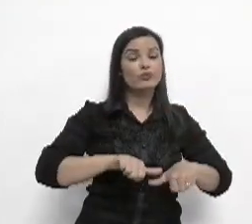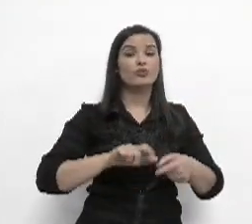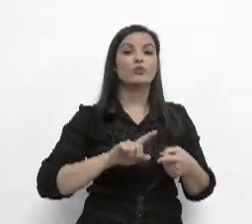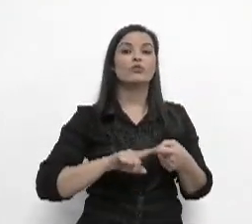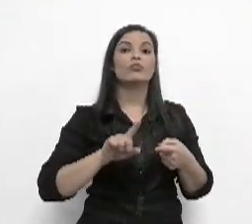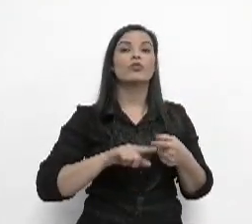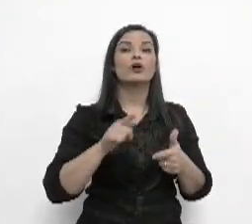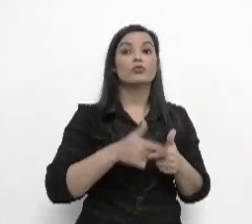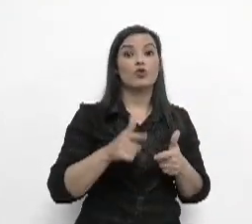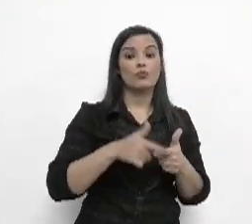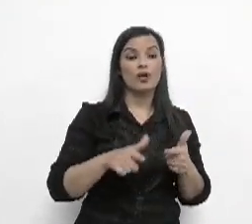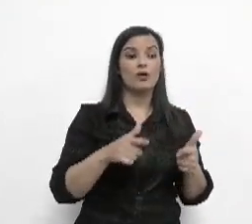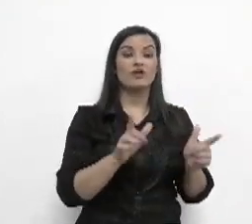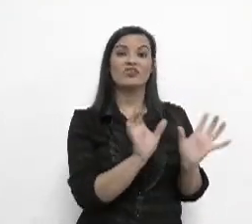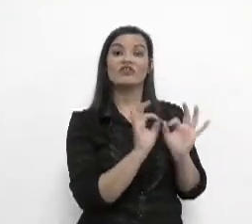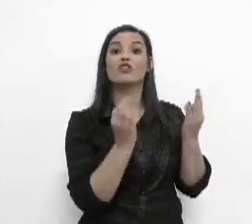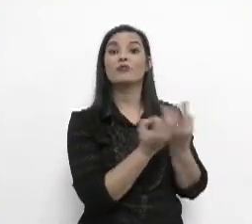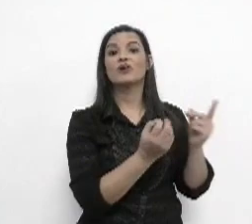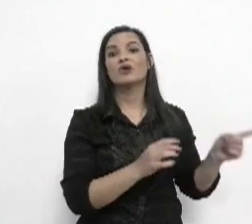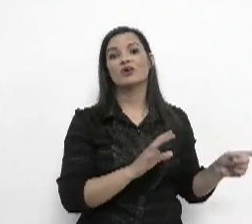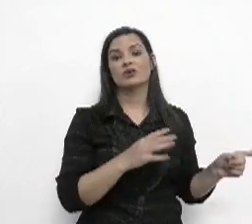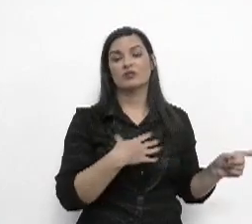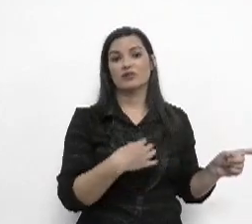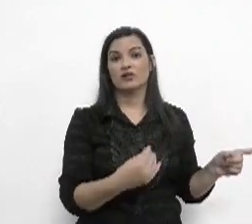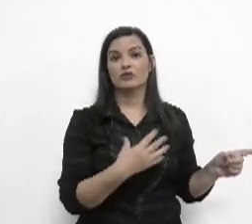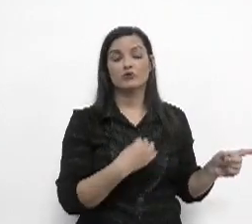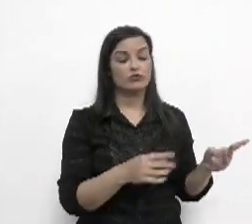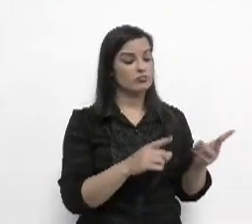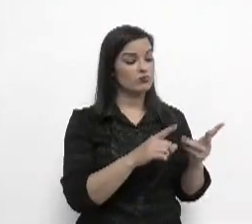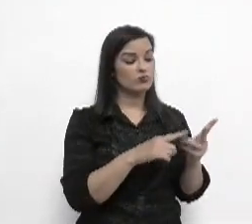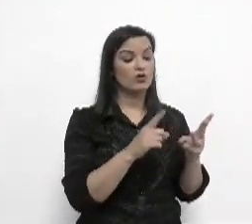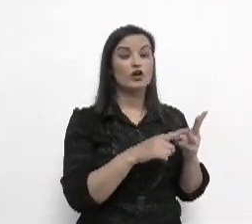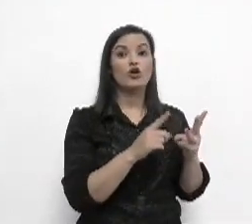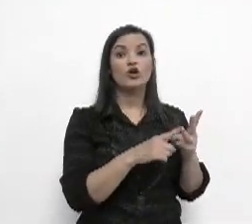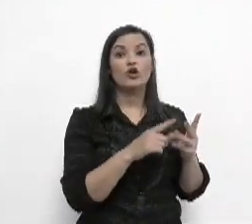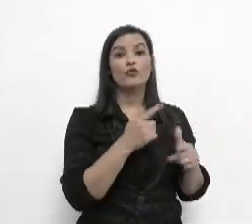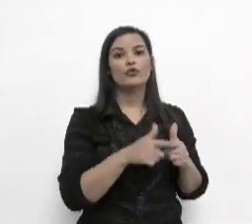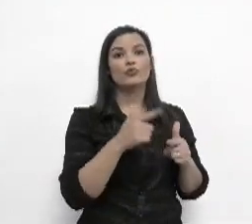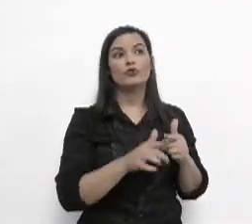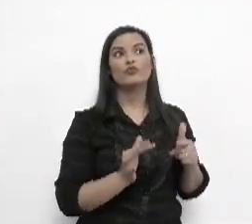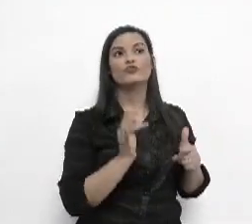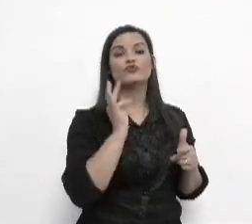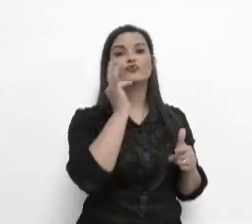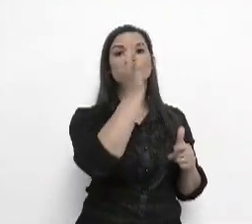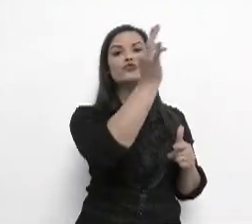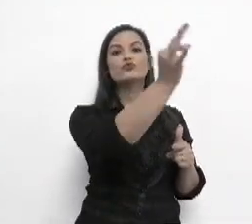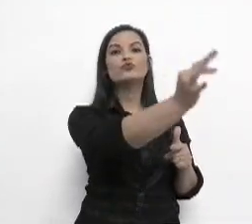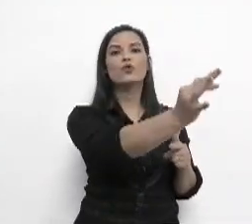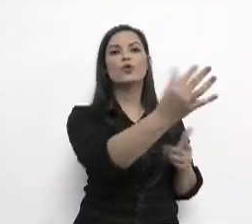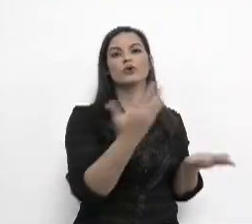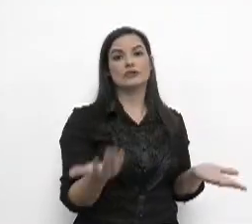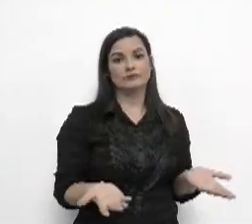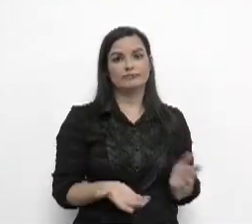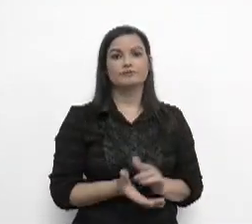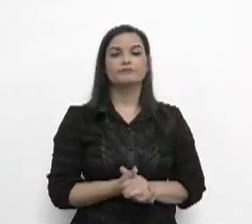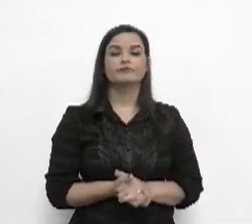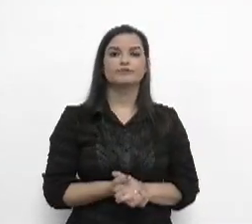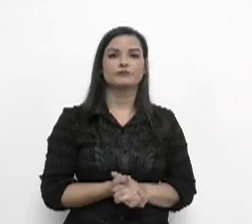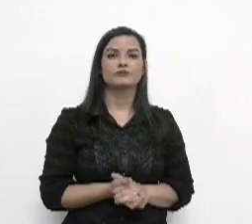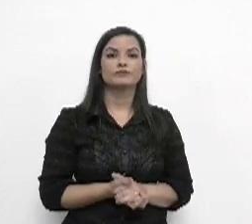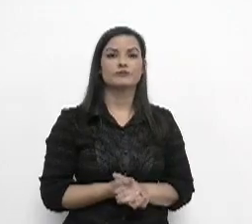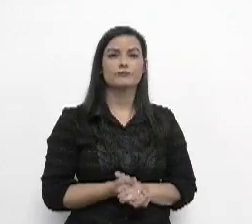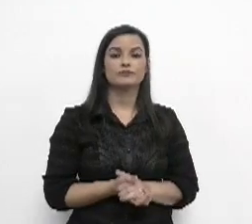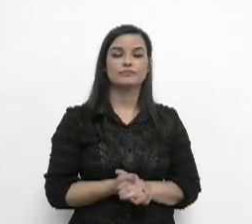problemas com nossos filhos. 그것이 우리의 미래의 문제일 수도 Pode ser 있습니다. problemas do futuro em nossa vida. 성경이 말하는 대로 무엇을 먹을까,